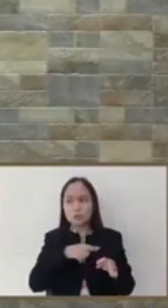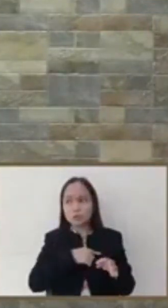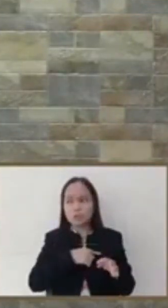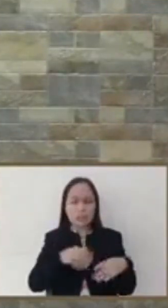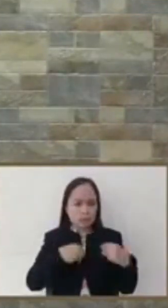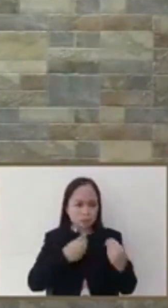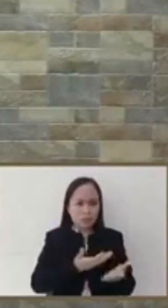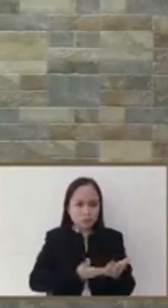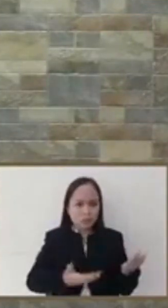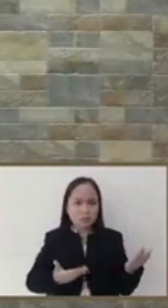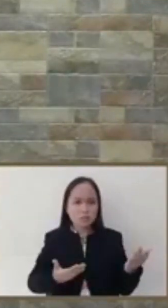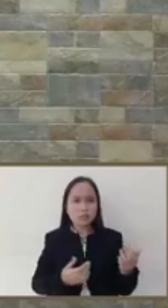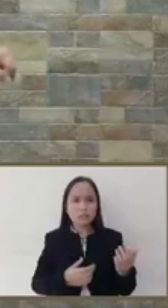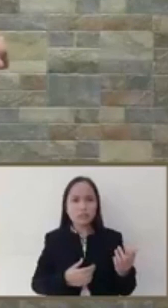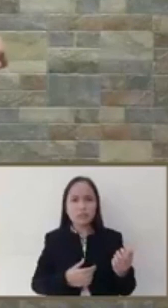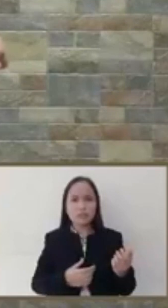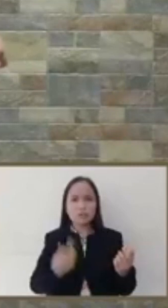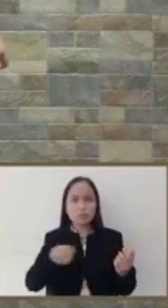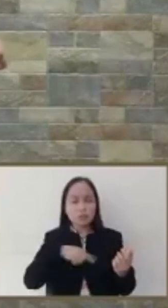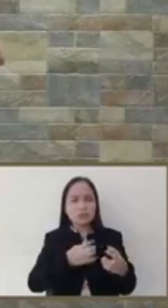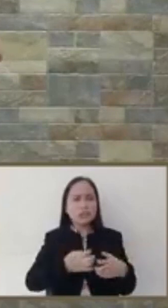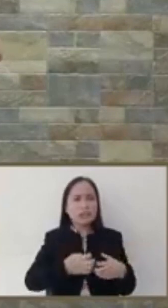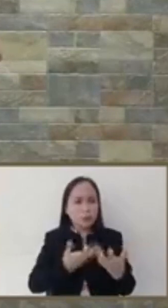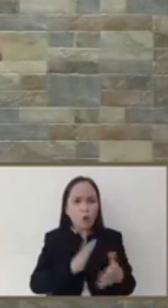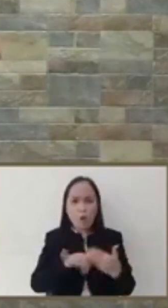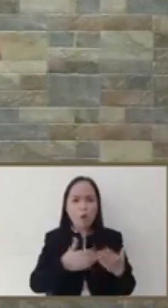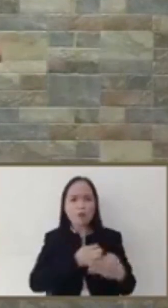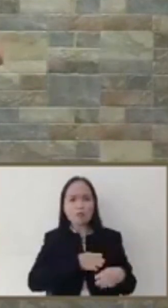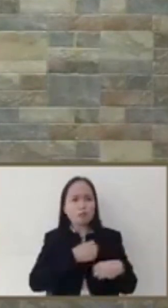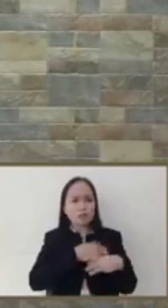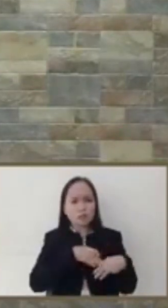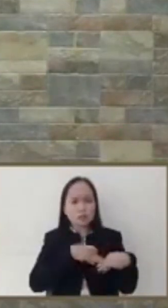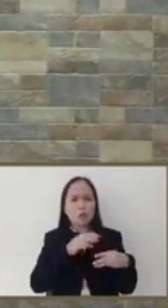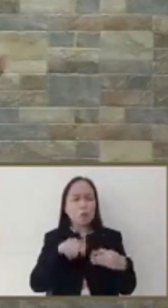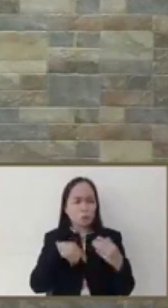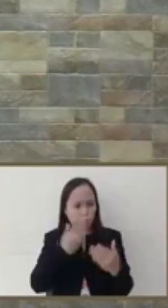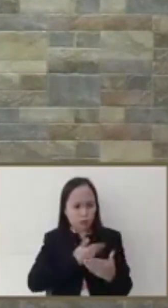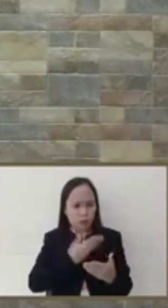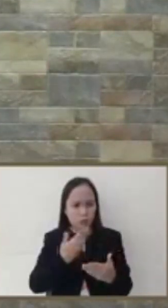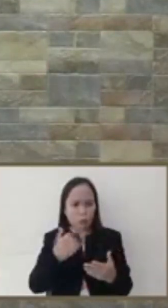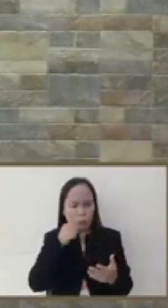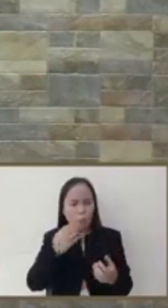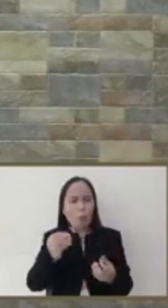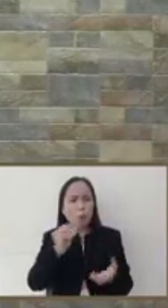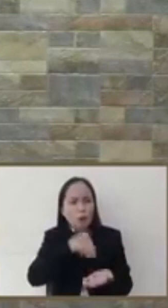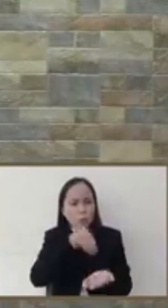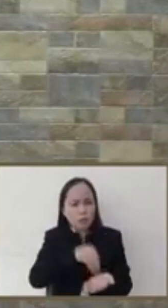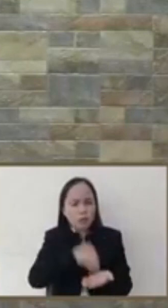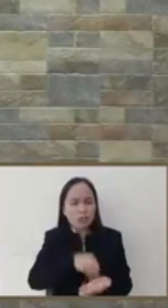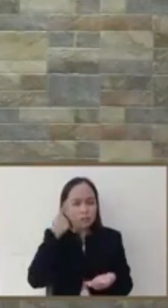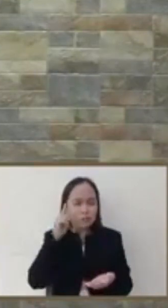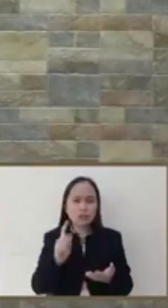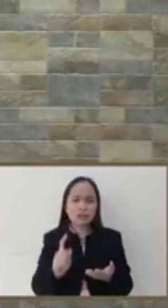mo doon, ibinigay mo na lahat, nag-exert ka na lahat ng effort, halos nag-loan ka pa para lamang sa